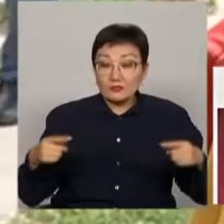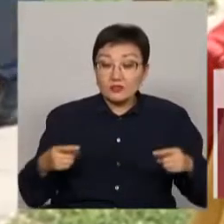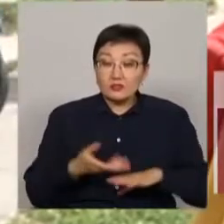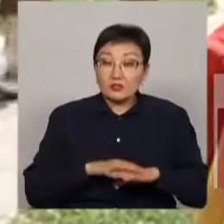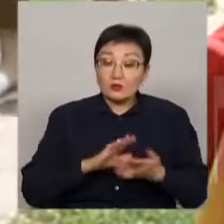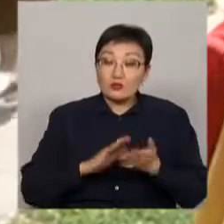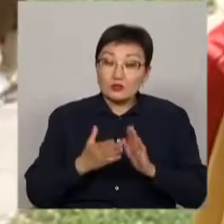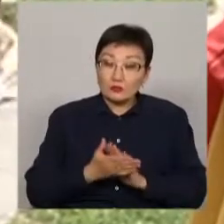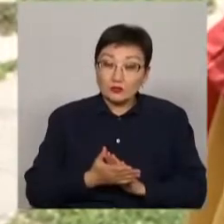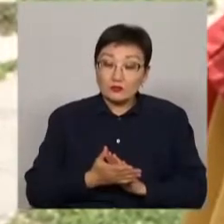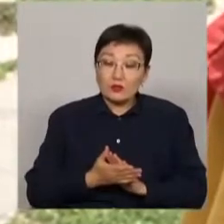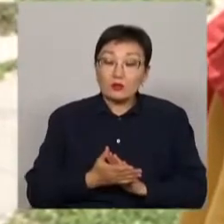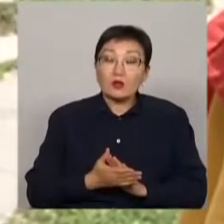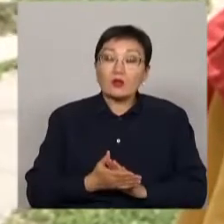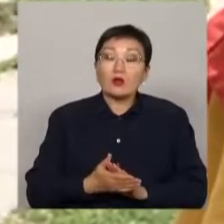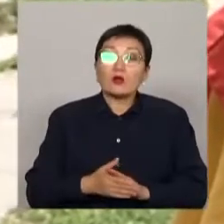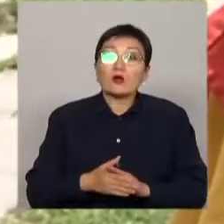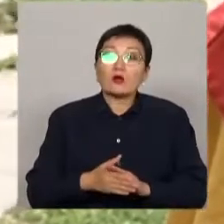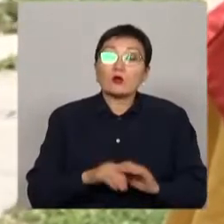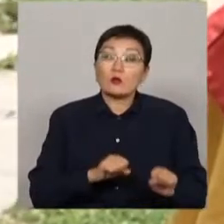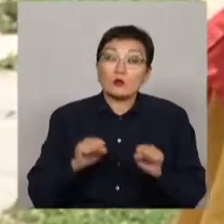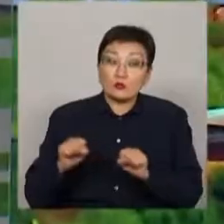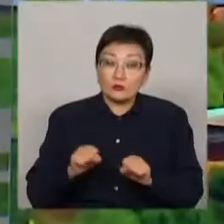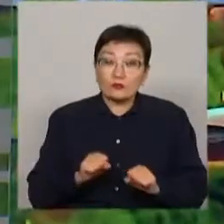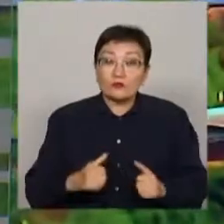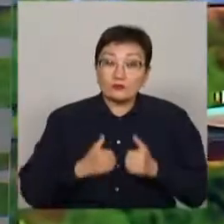төтенше жағдайлардың болмауына бірге жұмыс істеп атқарайық.